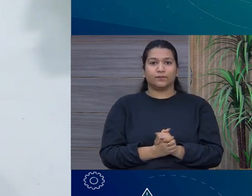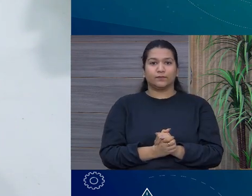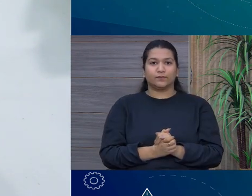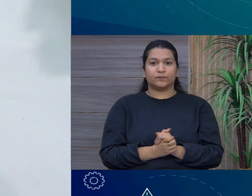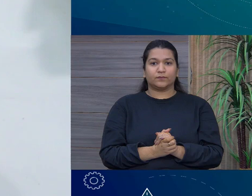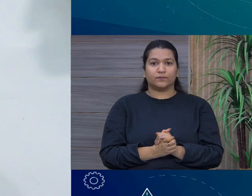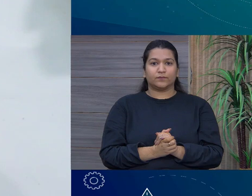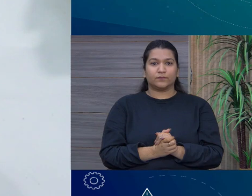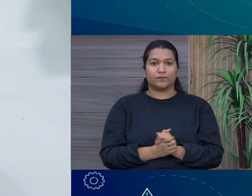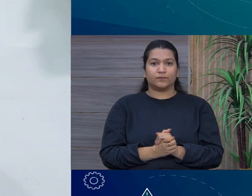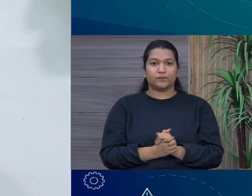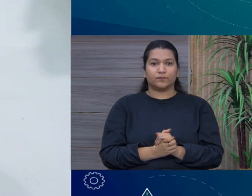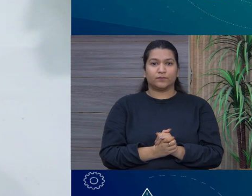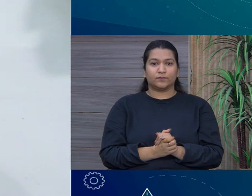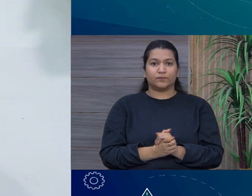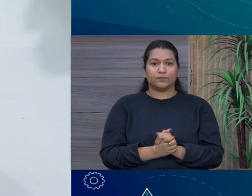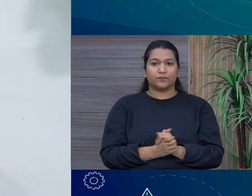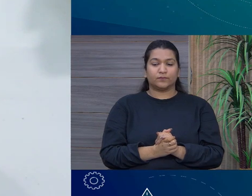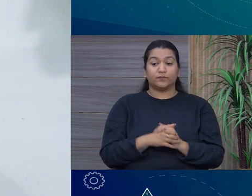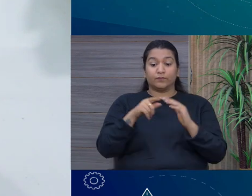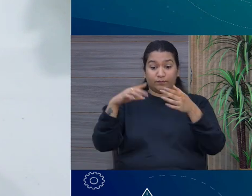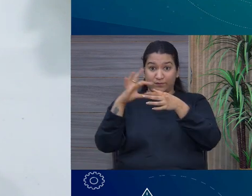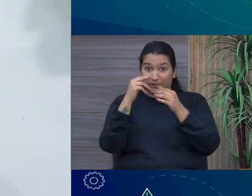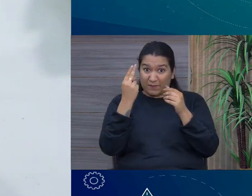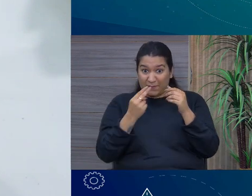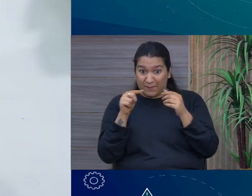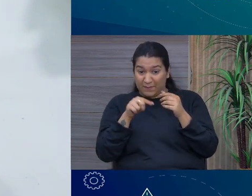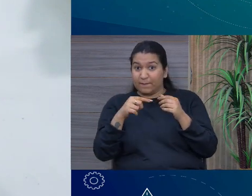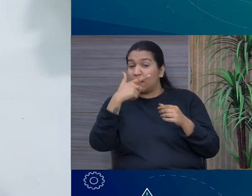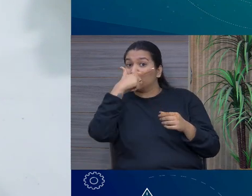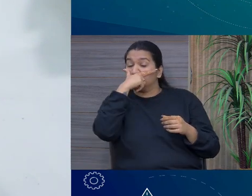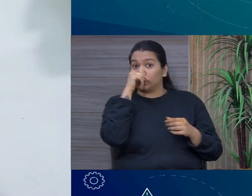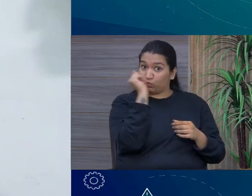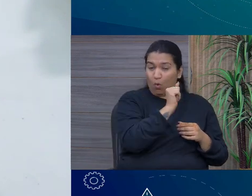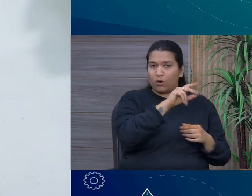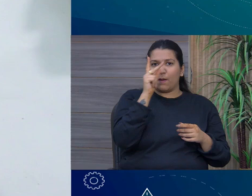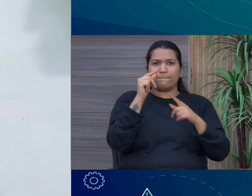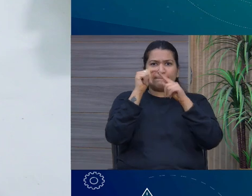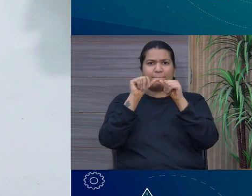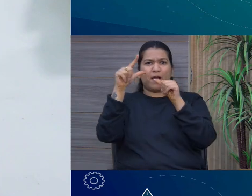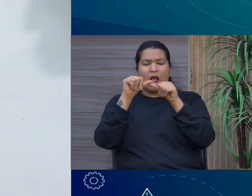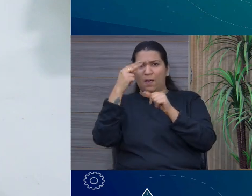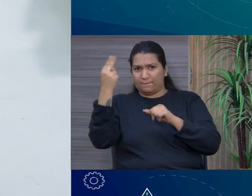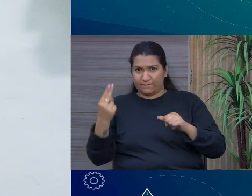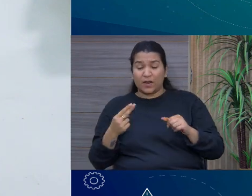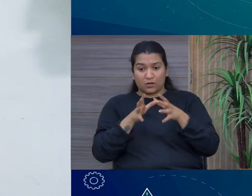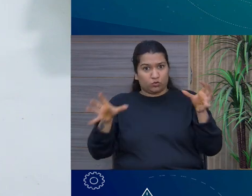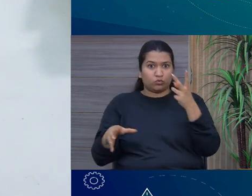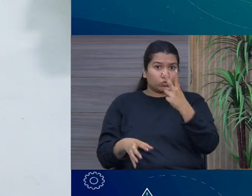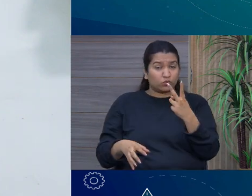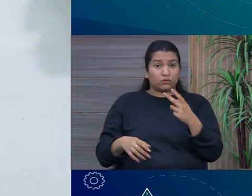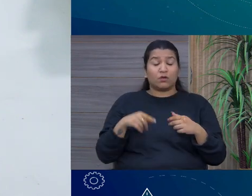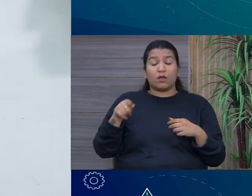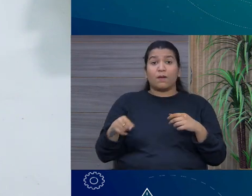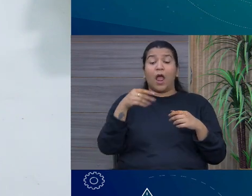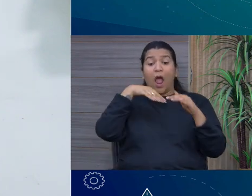में जानकारी होगी, मालूम होगी। जैन पेंटिंग्स और बाला जो पेंटिंग्स की बात हम कर रहे थे, बाला पेंटिंग्स मत कीजिए, उसमें जो